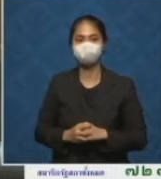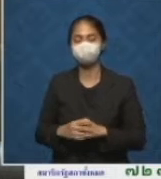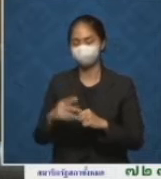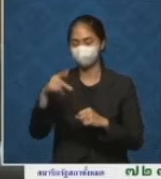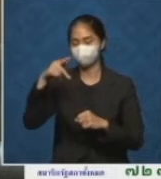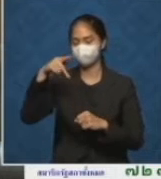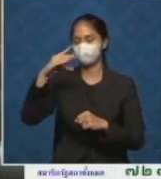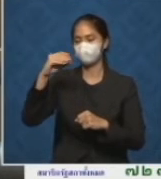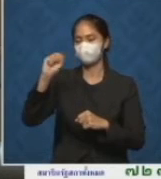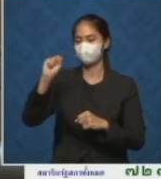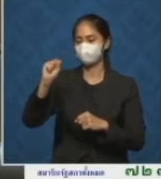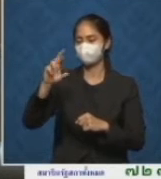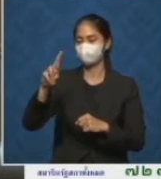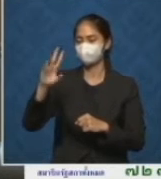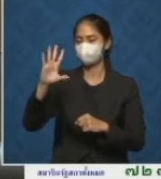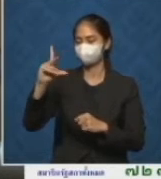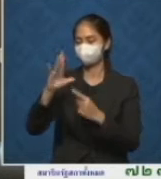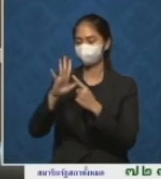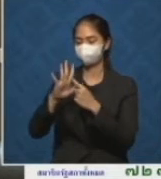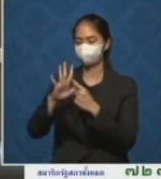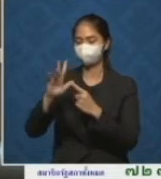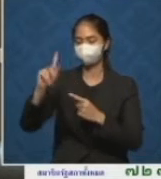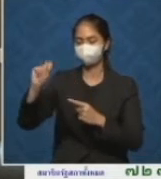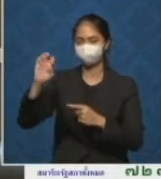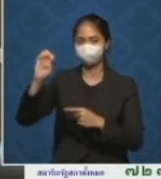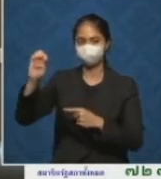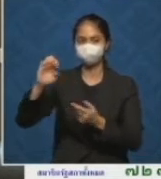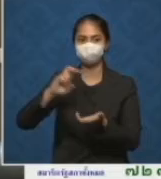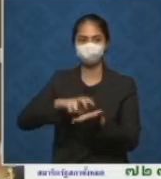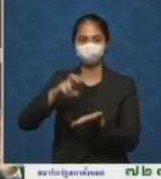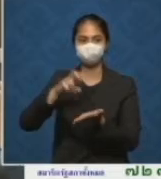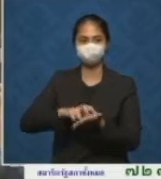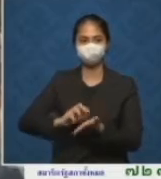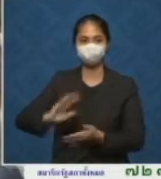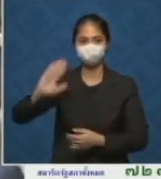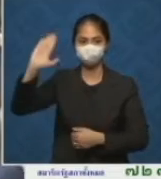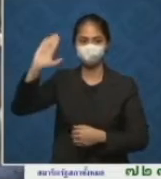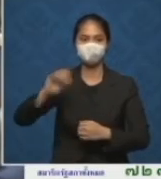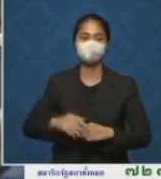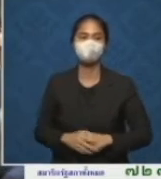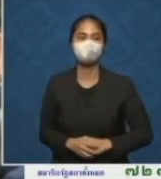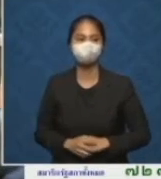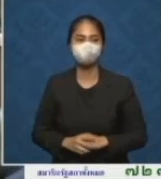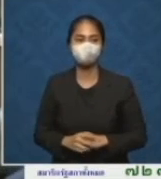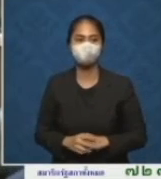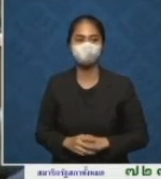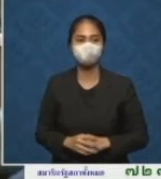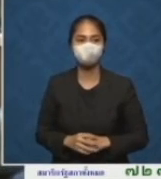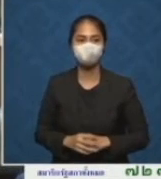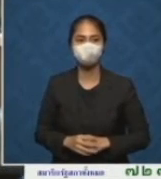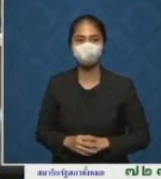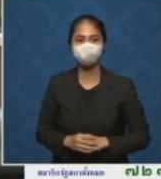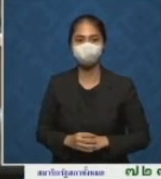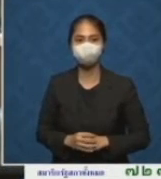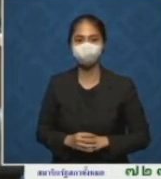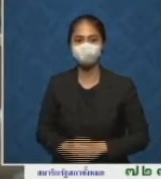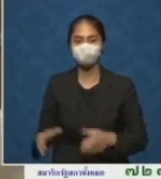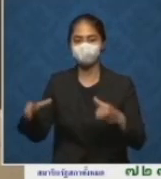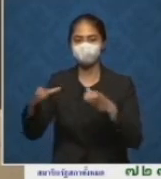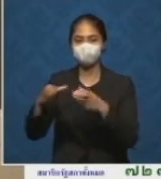ตรีสรชาติวิชยะสุวรรณพรหมขอผู้รับรองด้วยค่ะ ครับผู้รับรองถูกต้องครับต่อไปพรรค